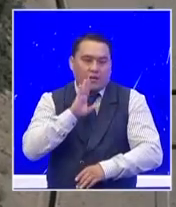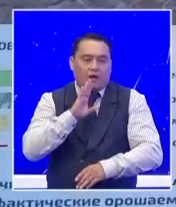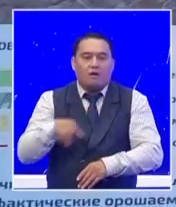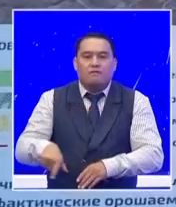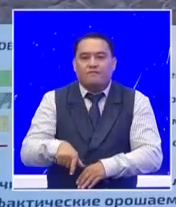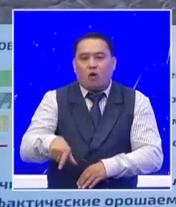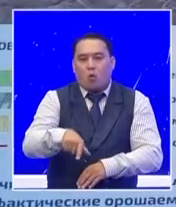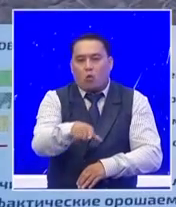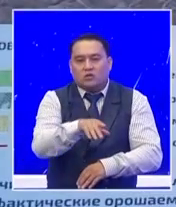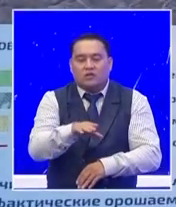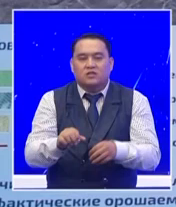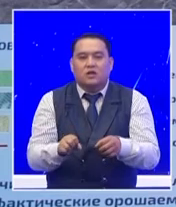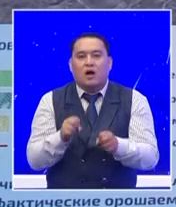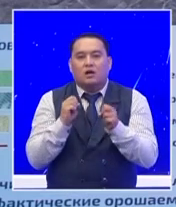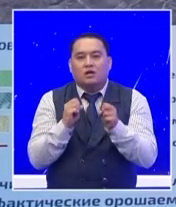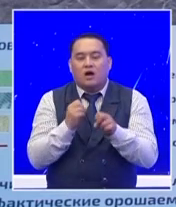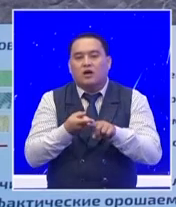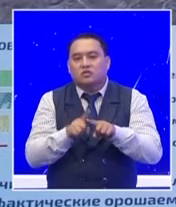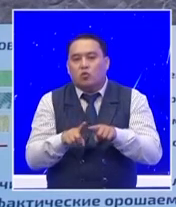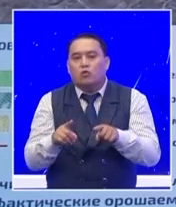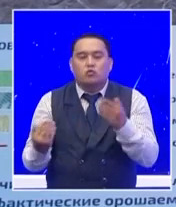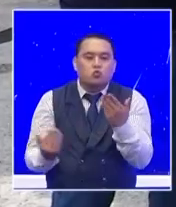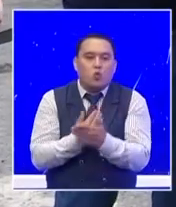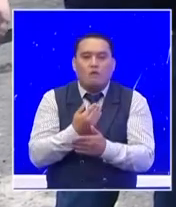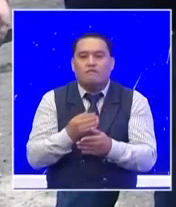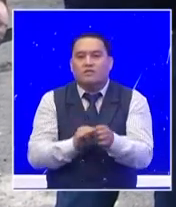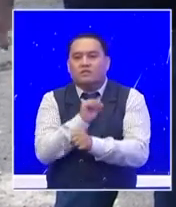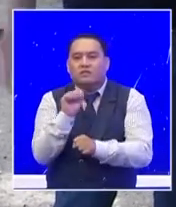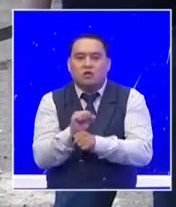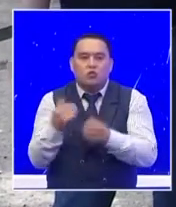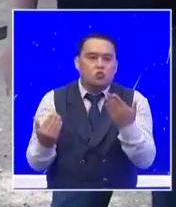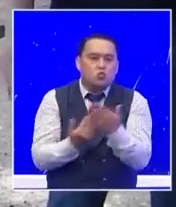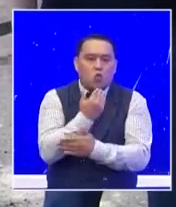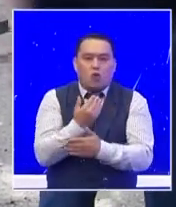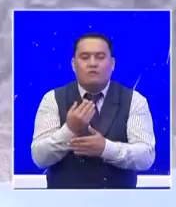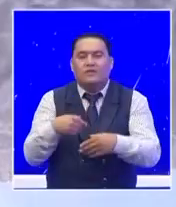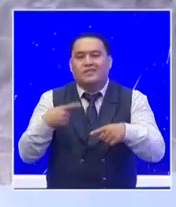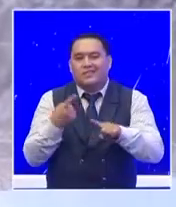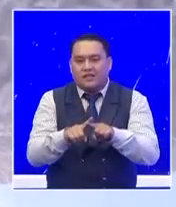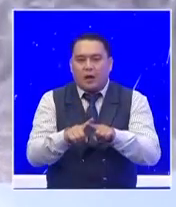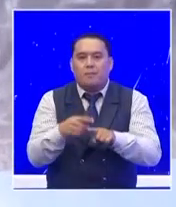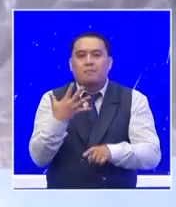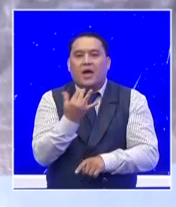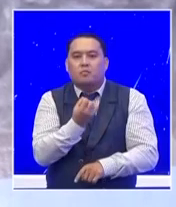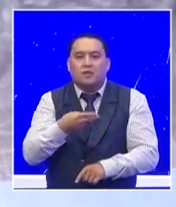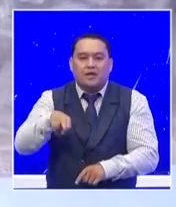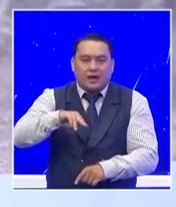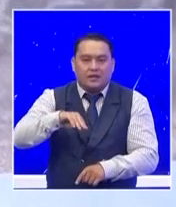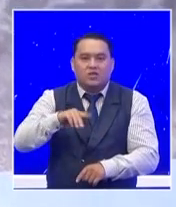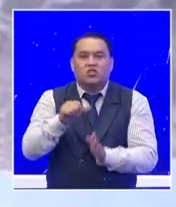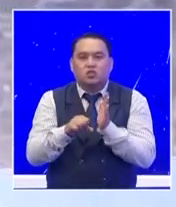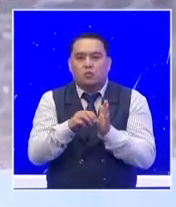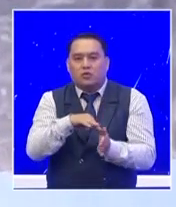канала катастрофического водосброса, а также вновь отстроена плотина и водозаборный гидроузел. Это обошлось казне в 5 миллиардов 600 миллионов